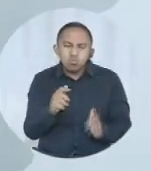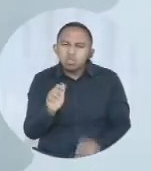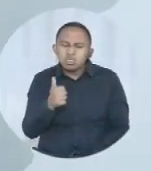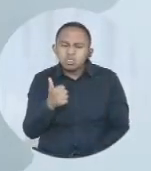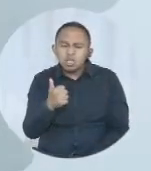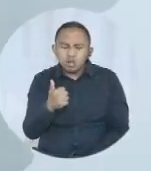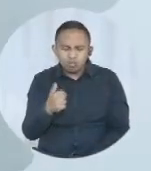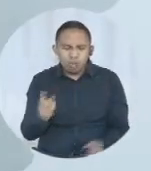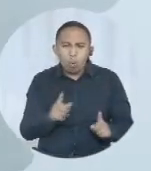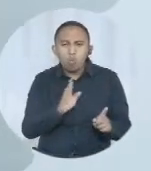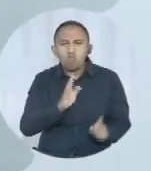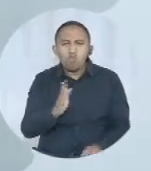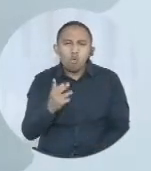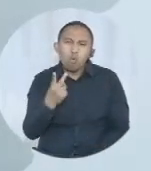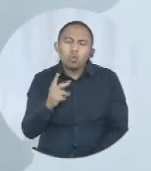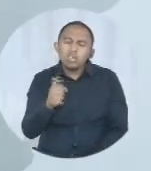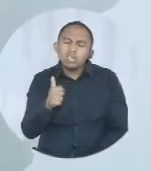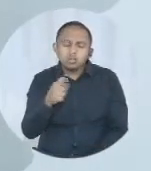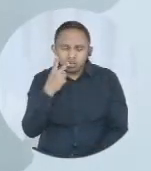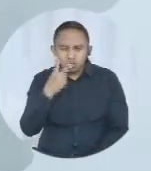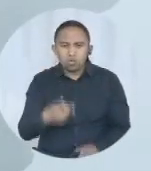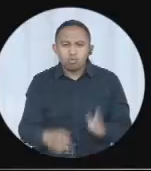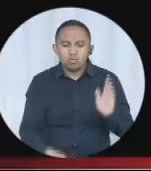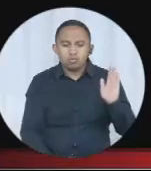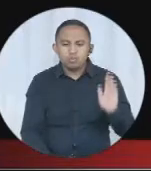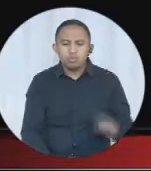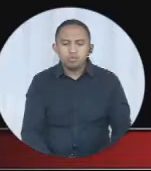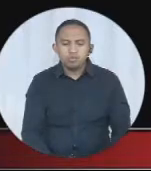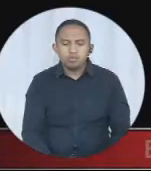roa ireto ndeha ho avitany kantorana varasantsika